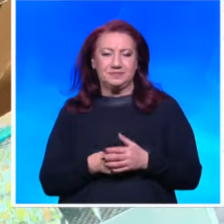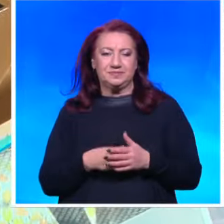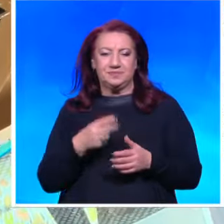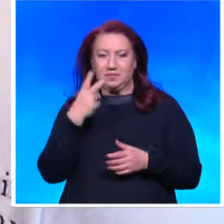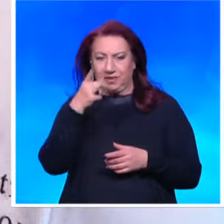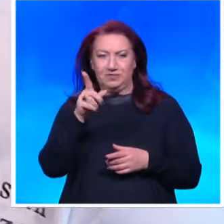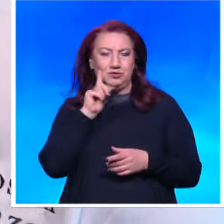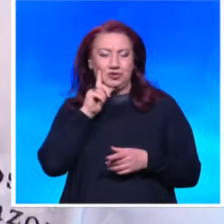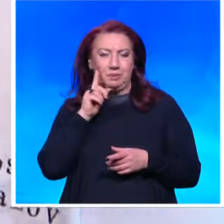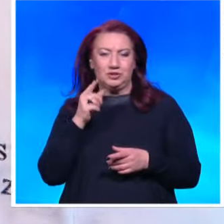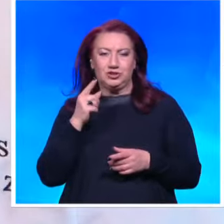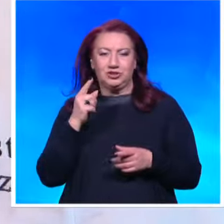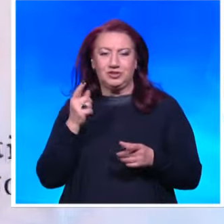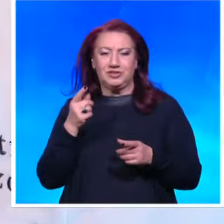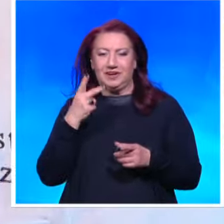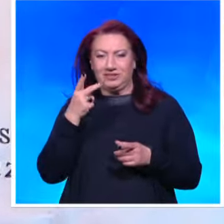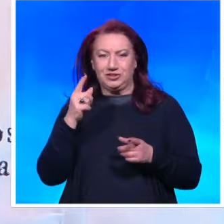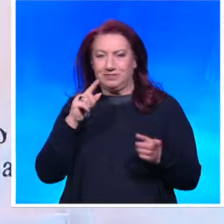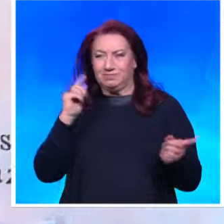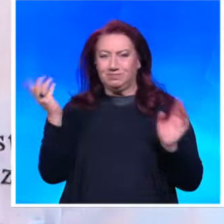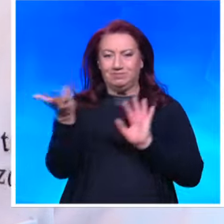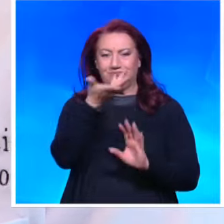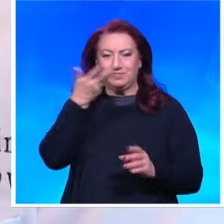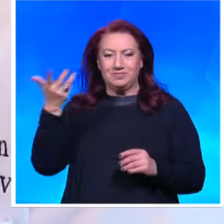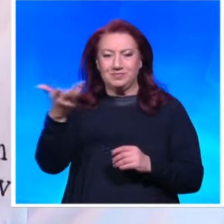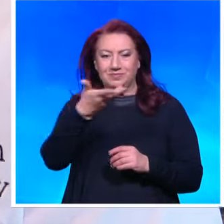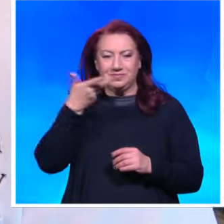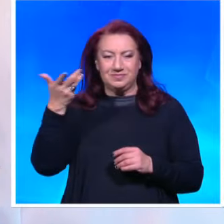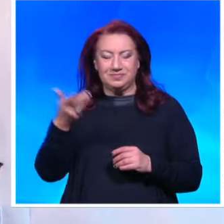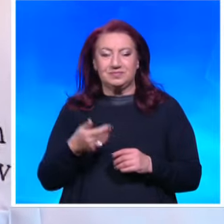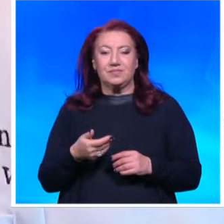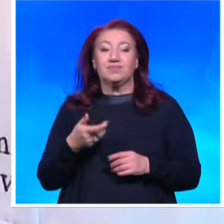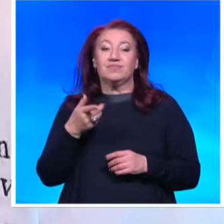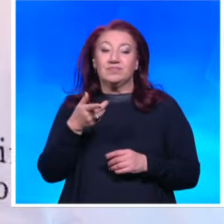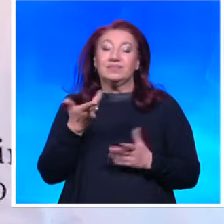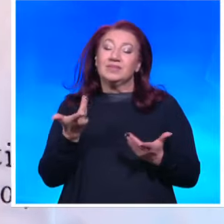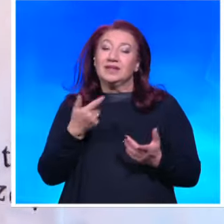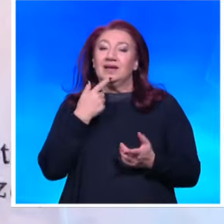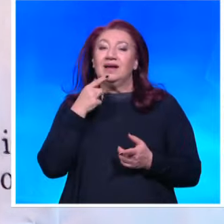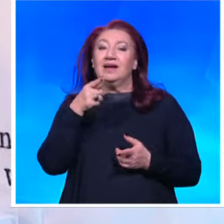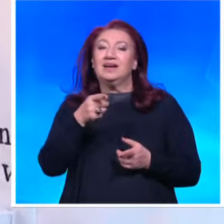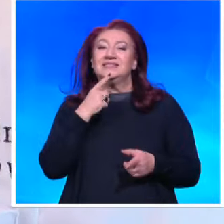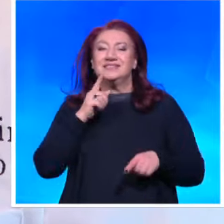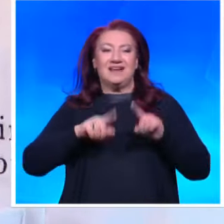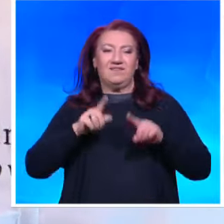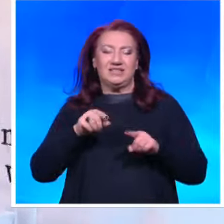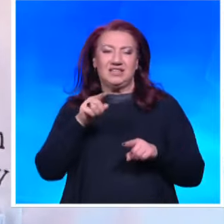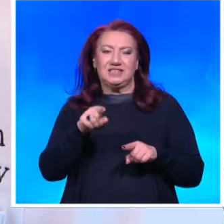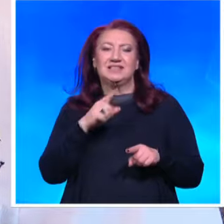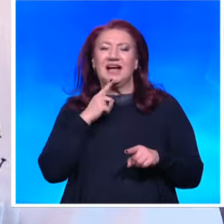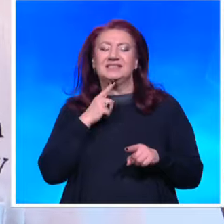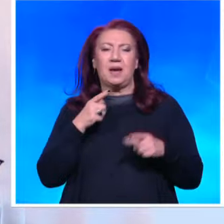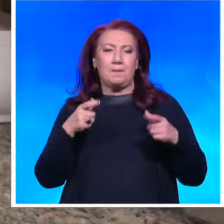пицар прави така тесто, значи то не е или добре развито, или само за пица акробатика. Не е препоръчвам да се